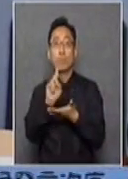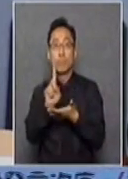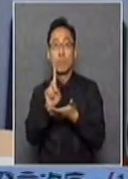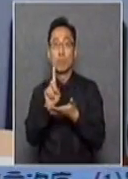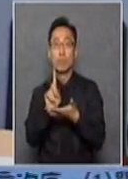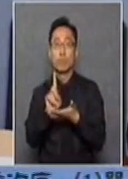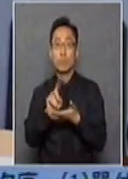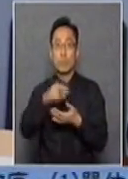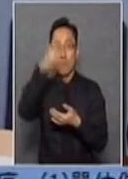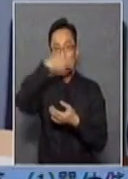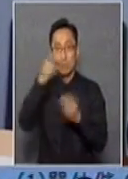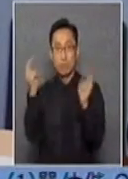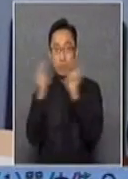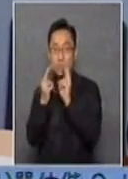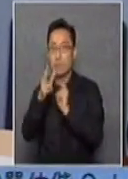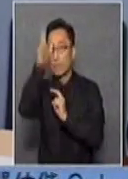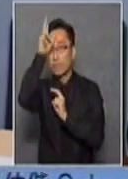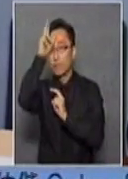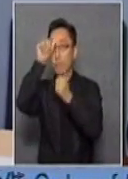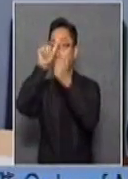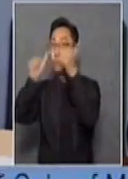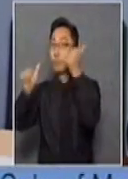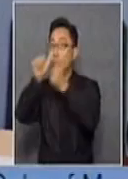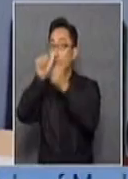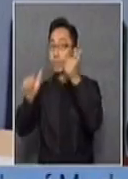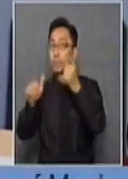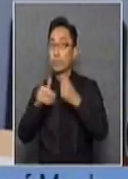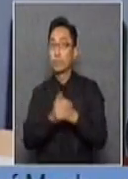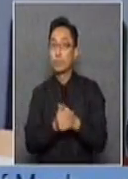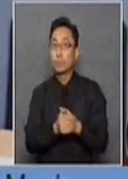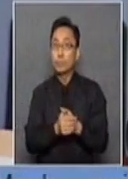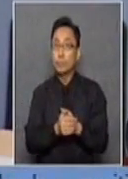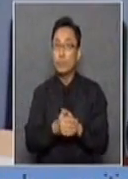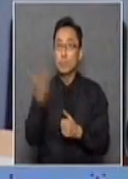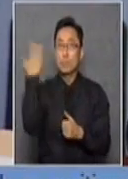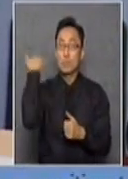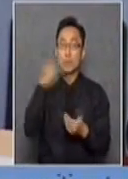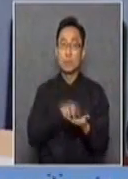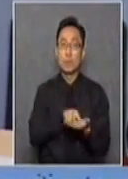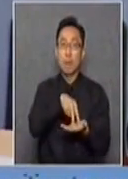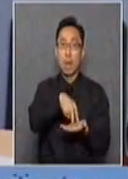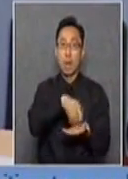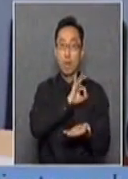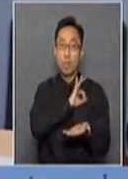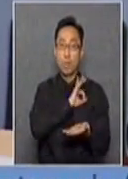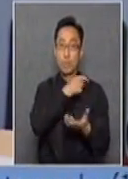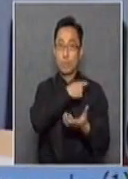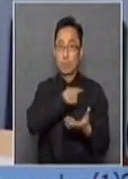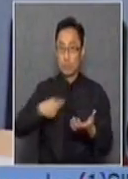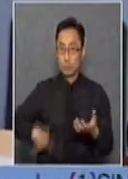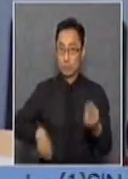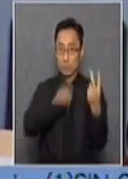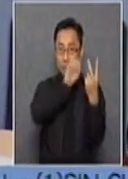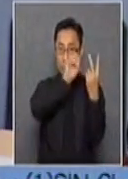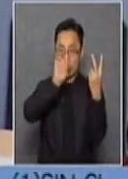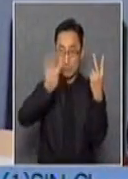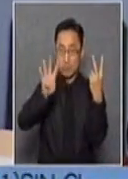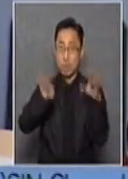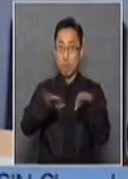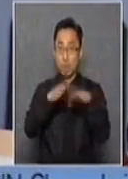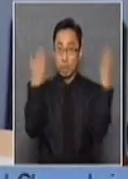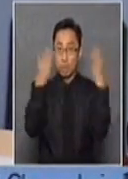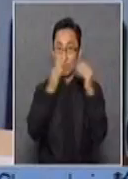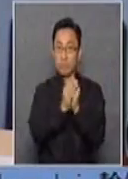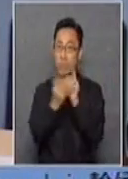到政府的官員，由我做這個爛鬼立法會議員2004年開始，沒有